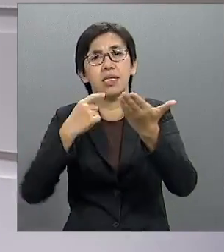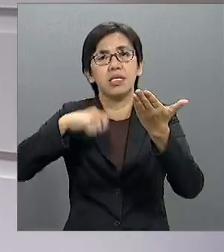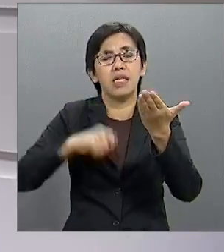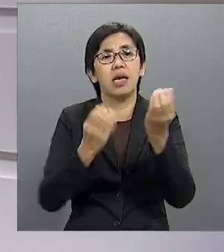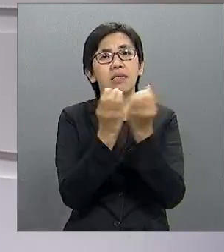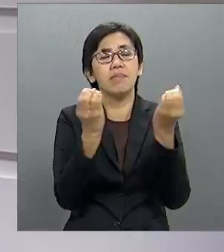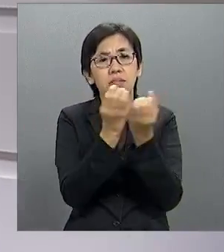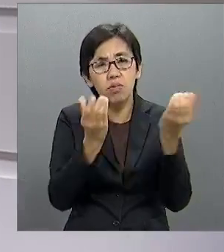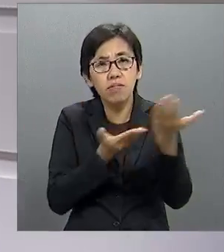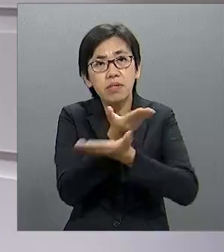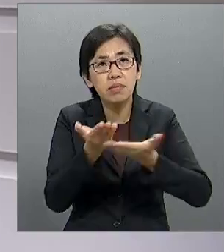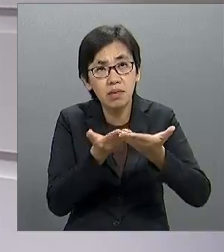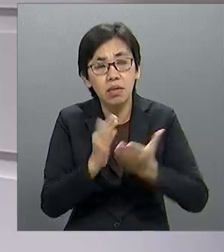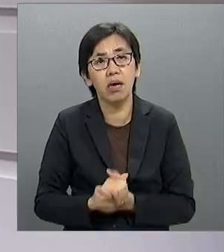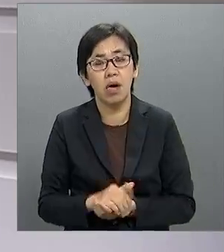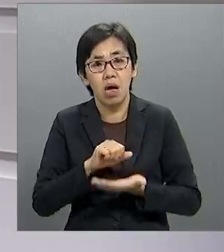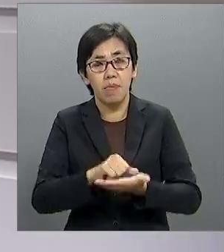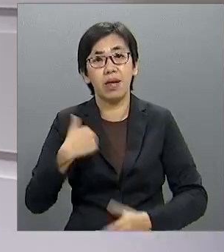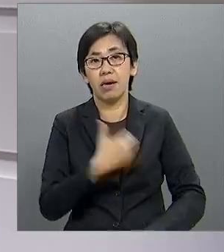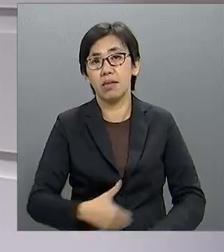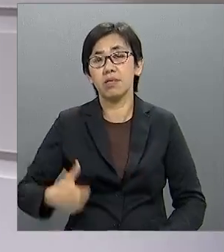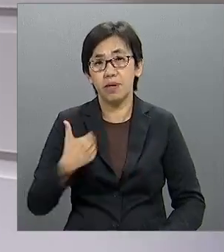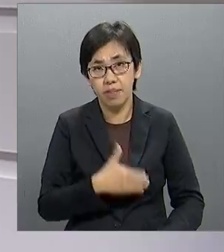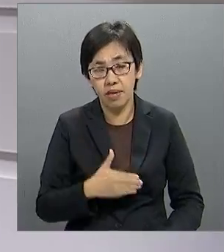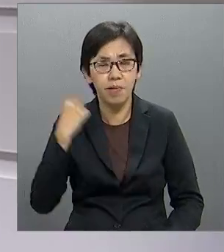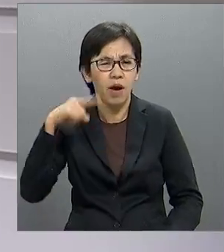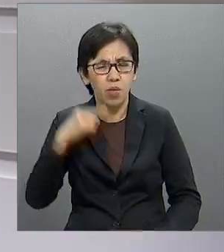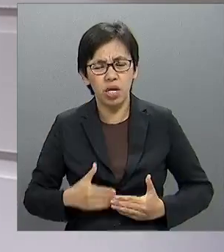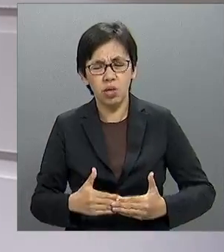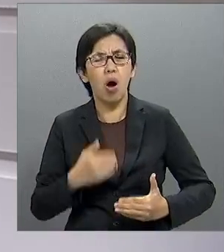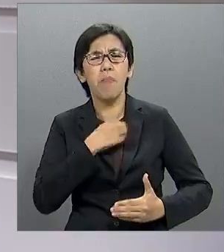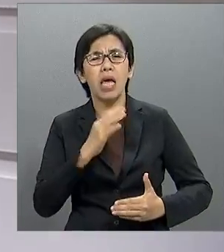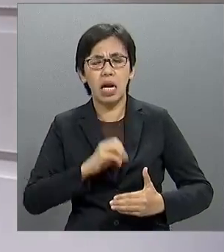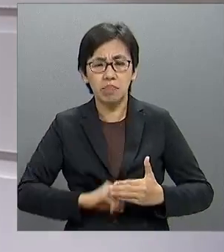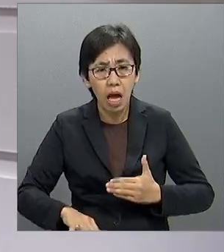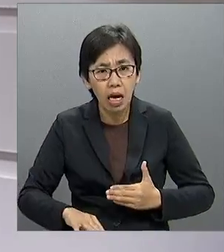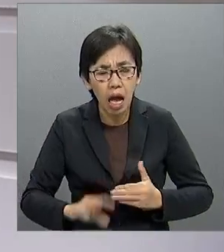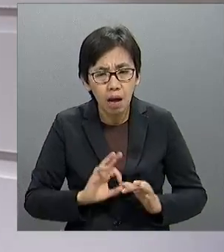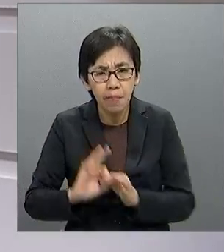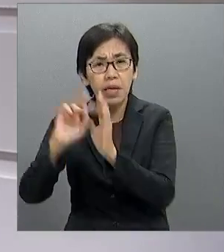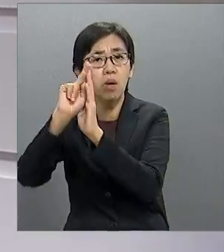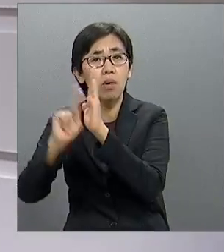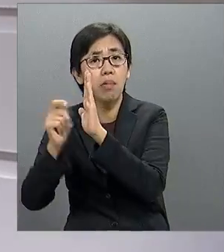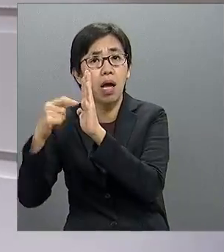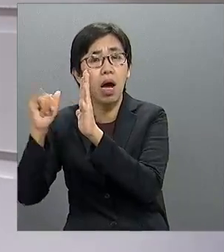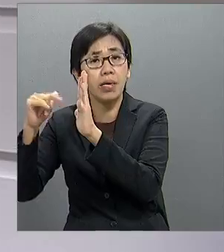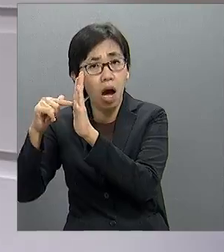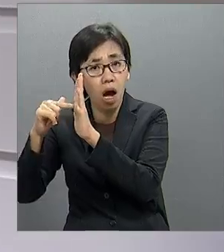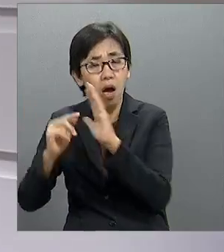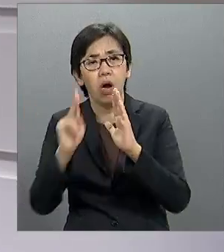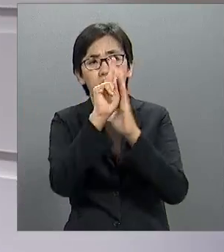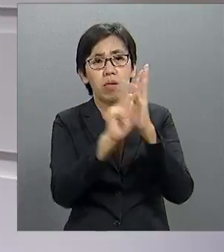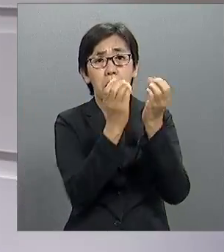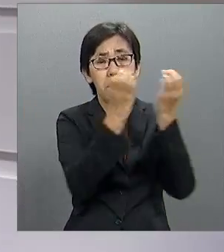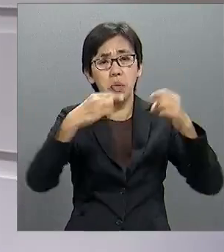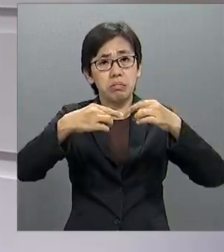การที่บริการสุขภาพในเรื่องนี้มันไปอยู่ภายใต้กฎหมายอาญาเนี่ยมันขัดต่อรัฐธรรมนูญหรือไม่นะคะ